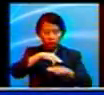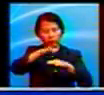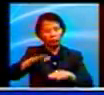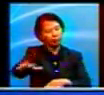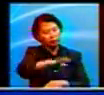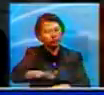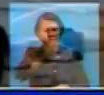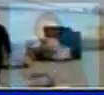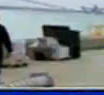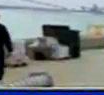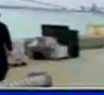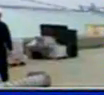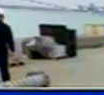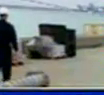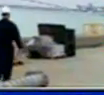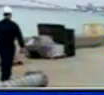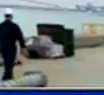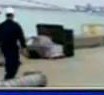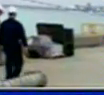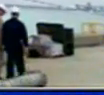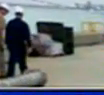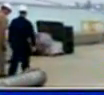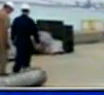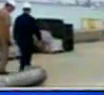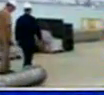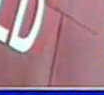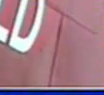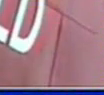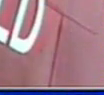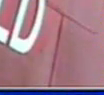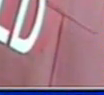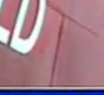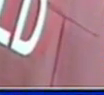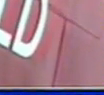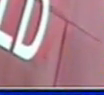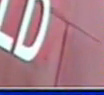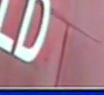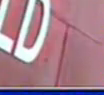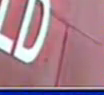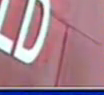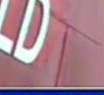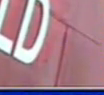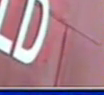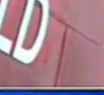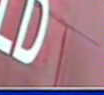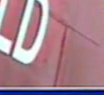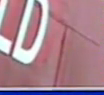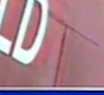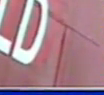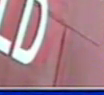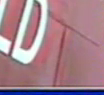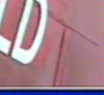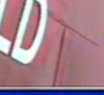kurang 50% kawasan yang difokuskan bagi mengesan MH370 dan benar seperti yang dikatakan tadi,